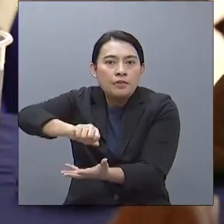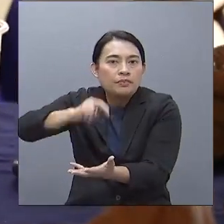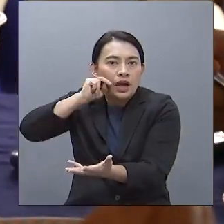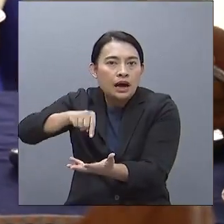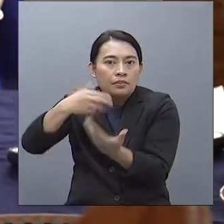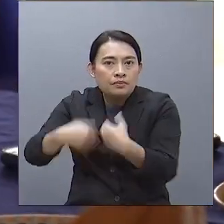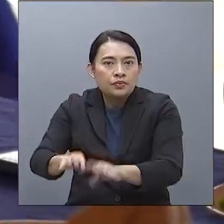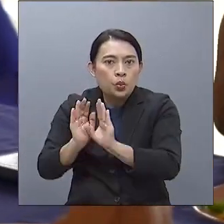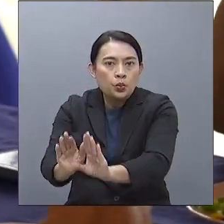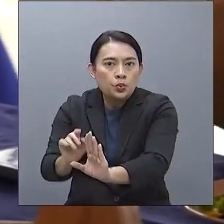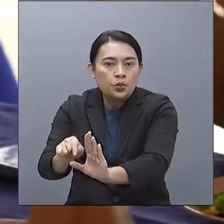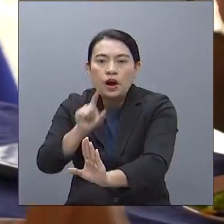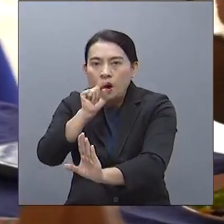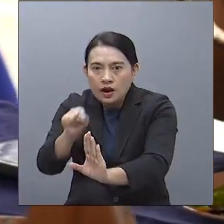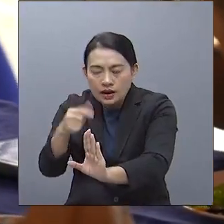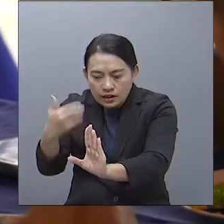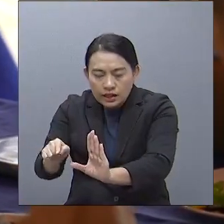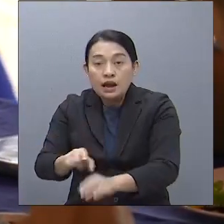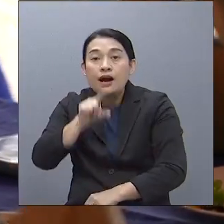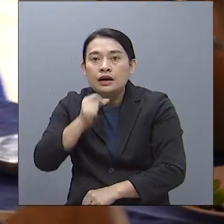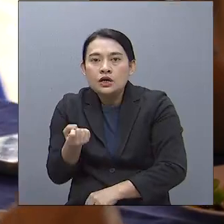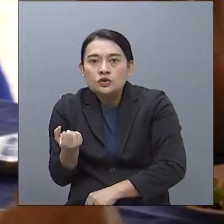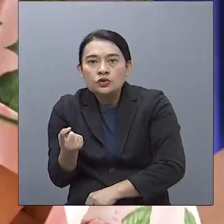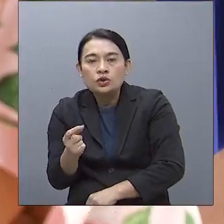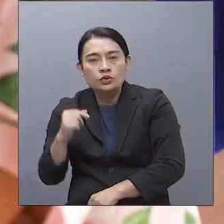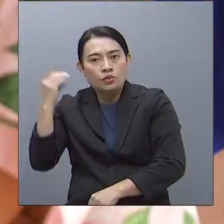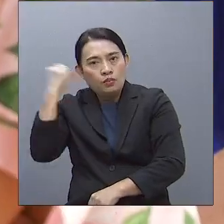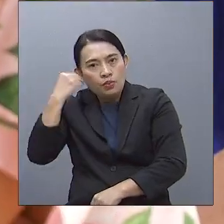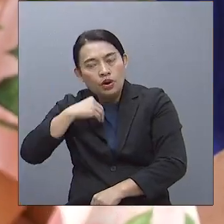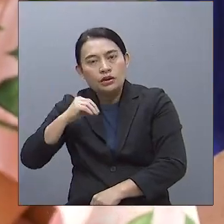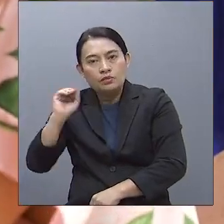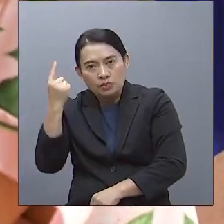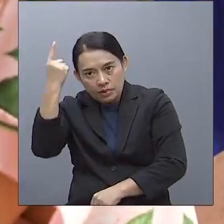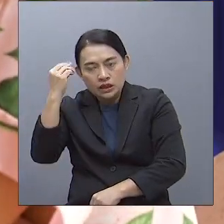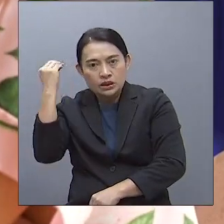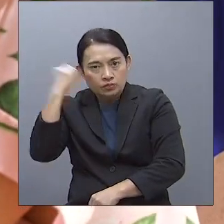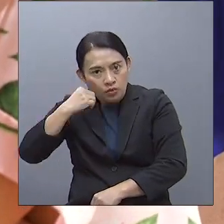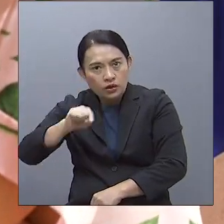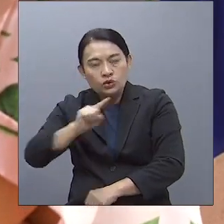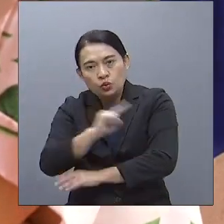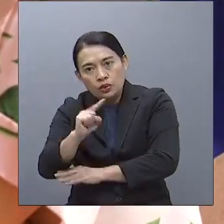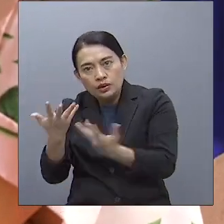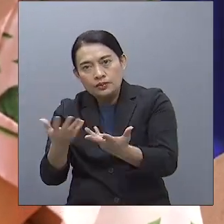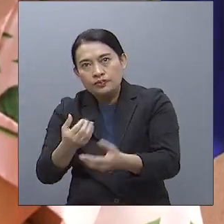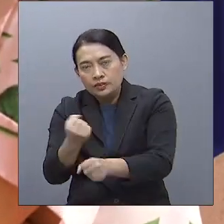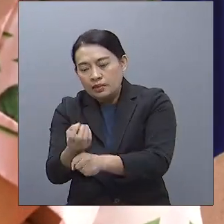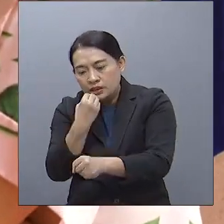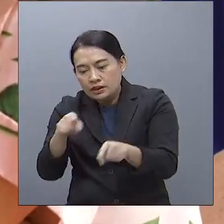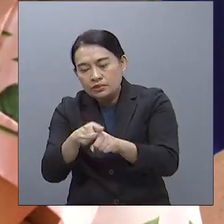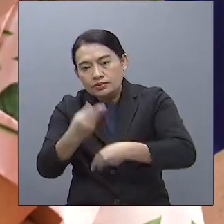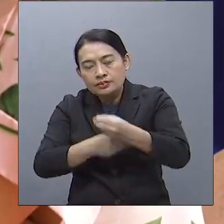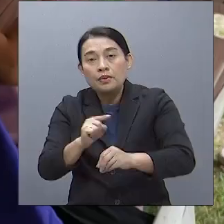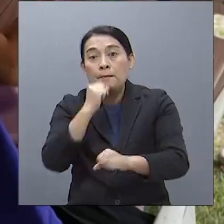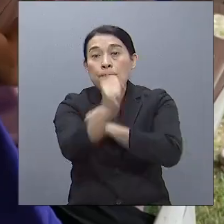ก่ไปหมักกับน้ำกะทิด้วยแล้วก็ใช้ไก่สดใหม่ทุกวันทำกินแบบไหนก็ขายแบบนั้นไม่ลดต้นทุนค่ะปีหนึ่งขายแค่2